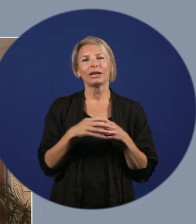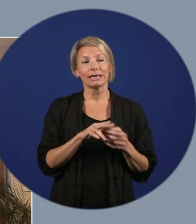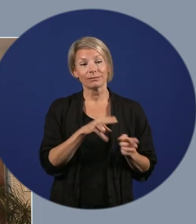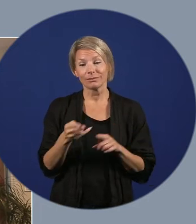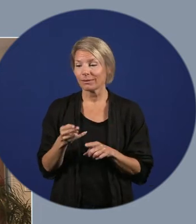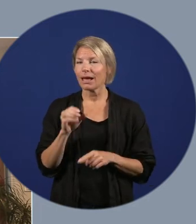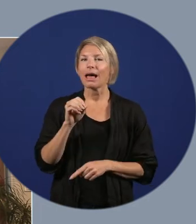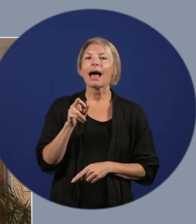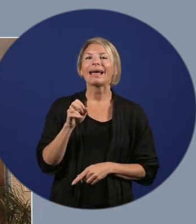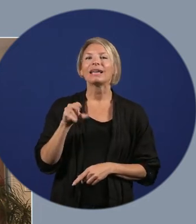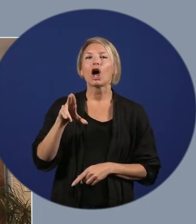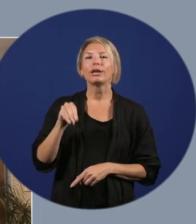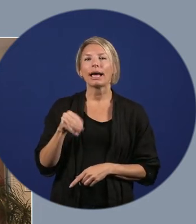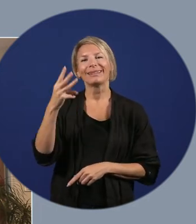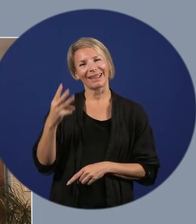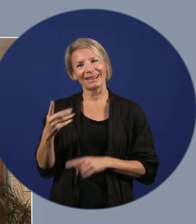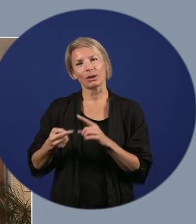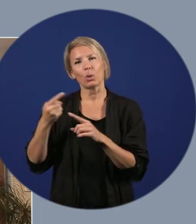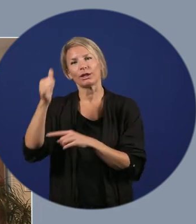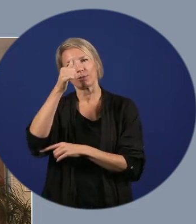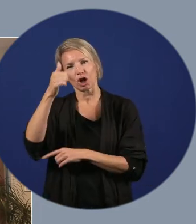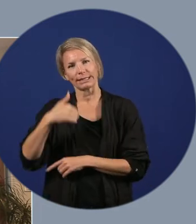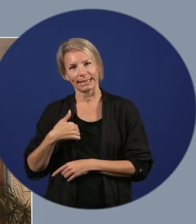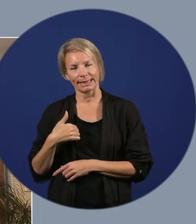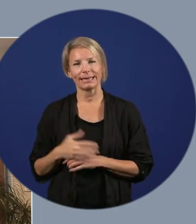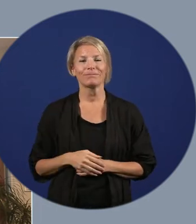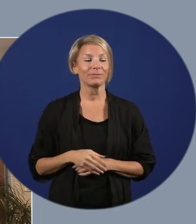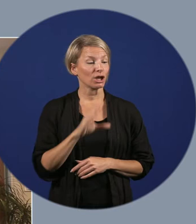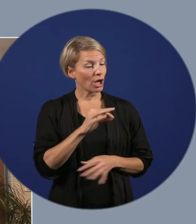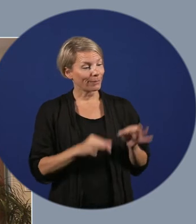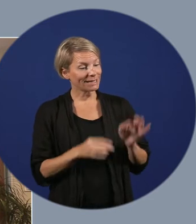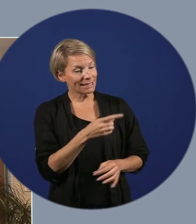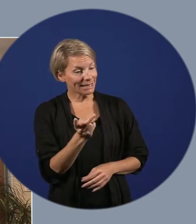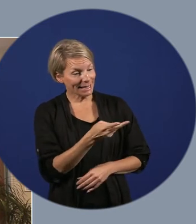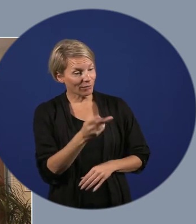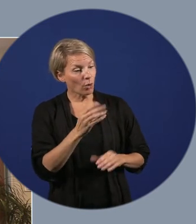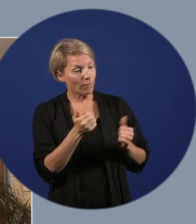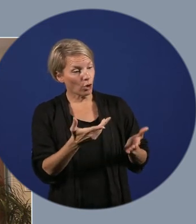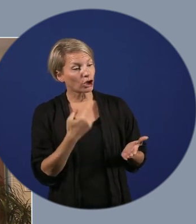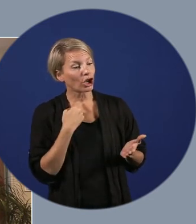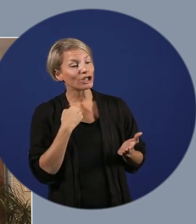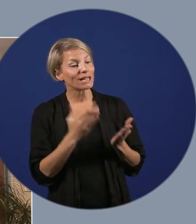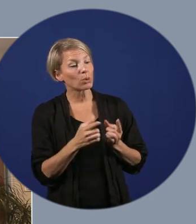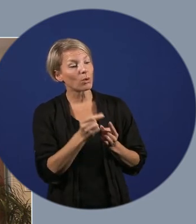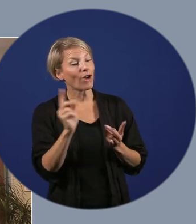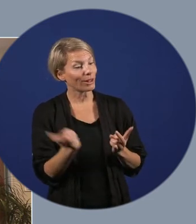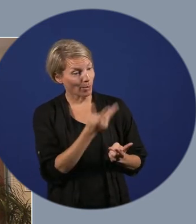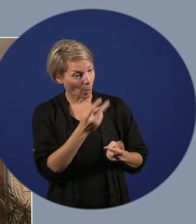här? Och jag heter Ariana och jag går i tredje året på gymnasiet. Ja, men precis. Och ni har ju fått rösta i skolvalet, båda